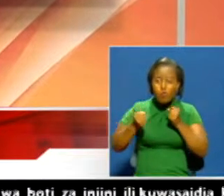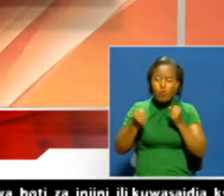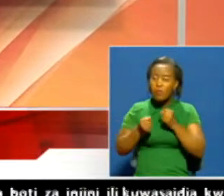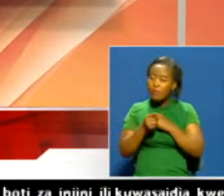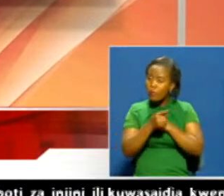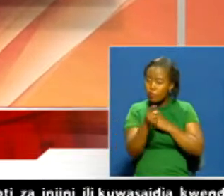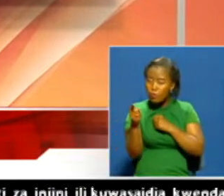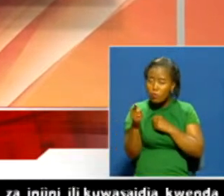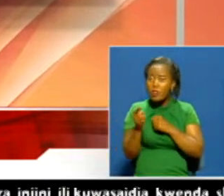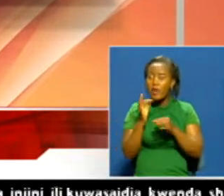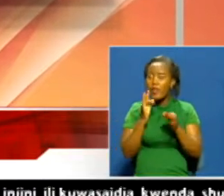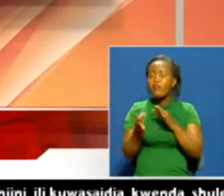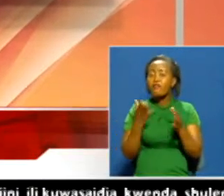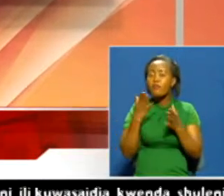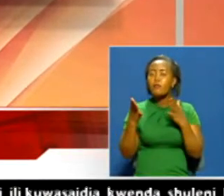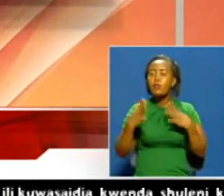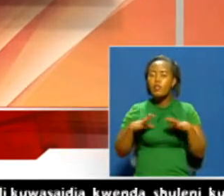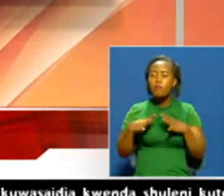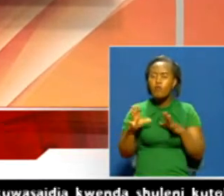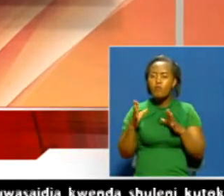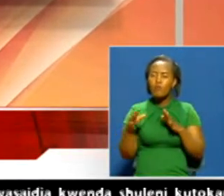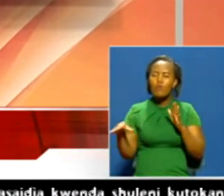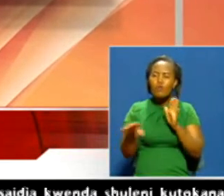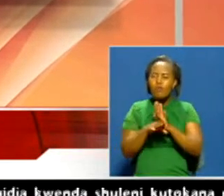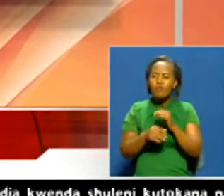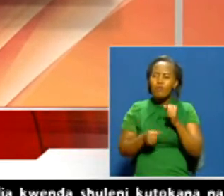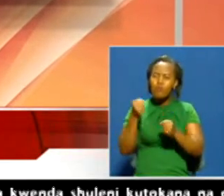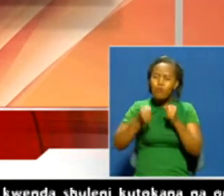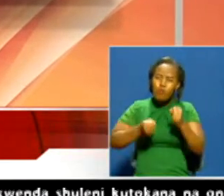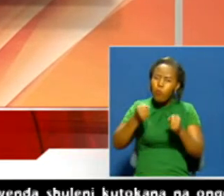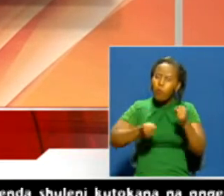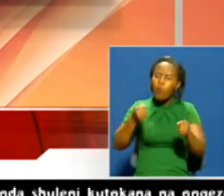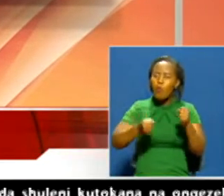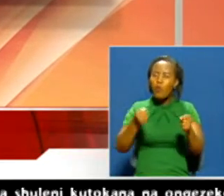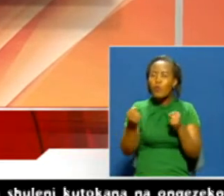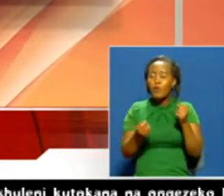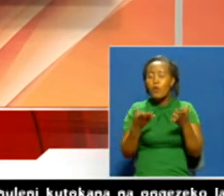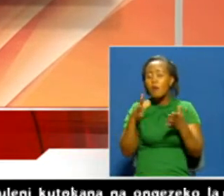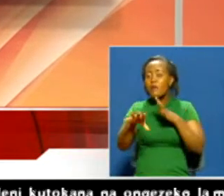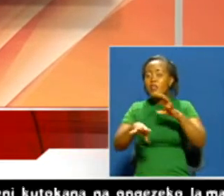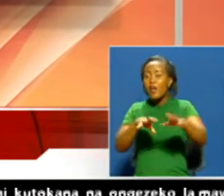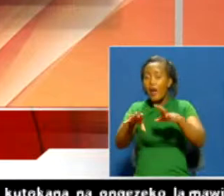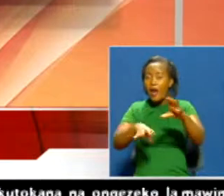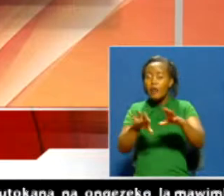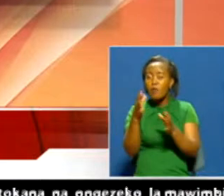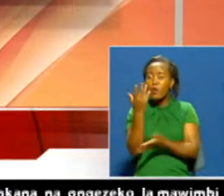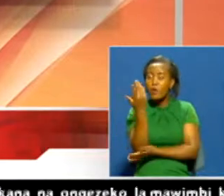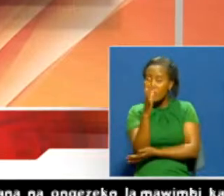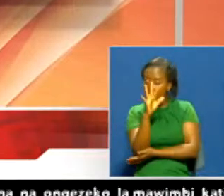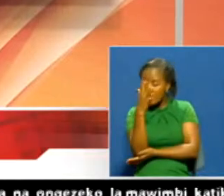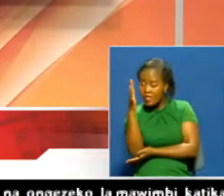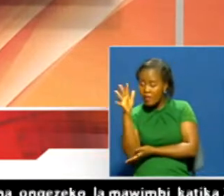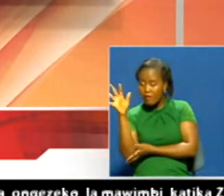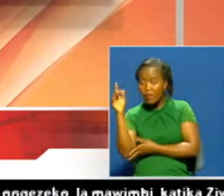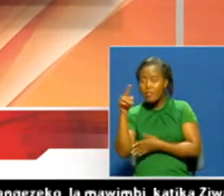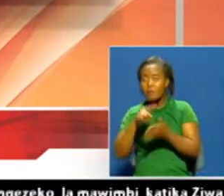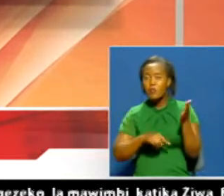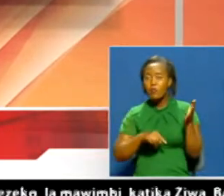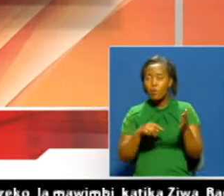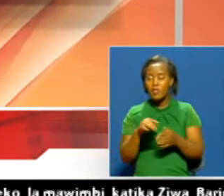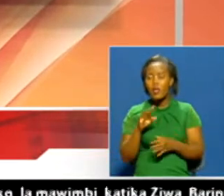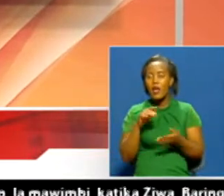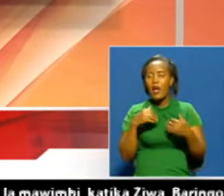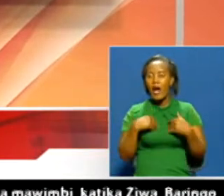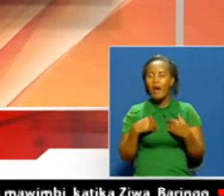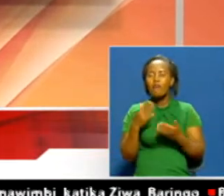ukiota ukifukuzwa na mnyama, mara nyingi mnyama mkubwa, wale wanyama wa mituni, inamaanisha kwamba kuna hisia fulani zinakufukuza,